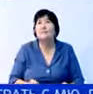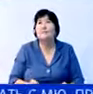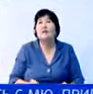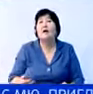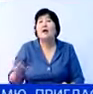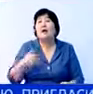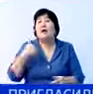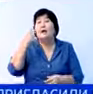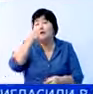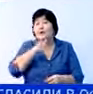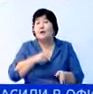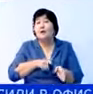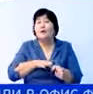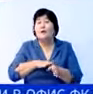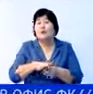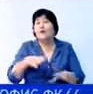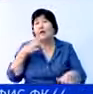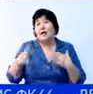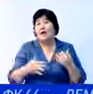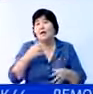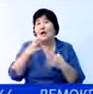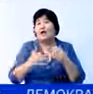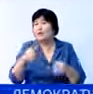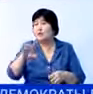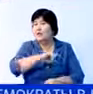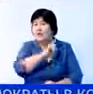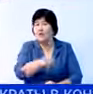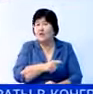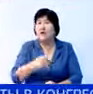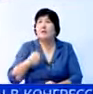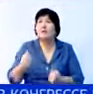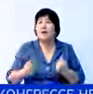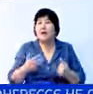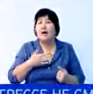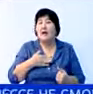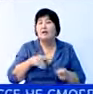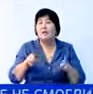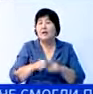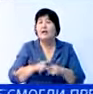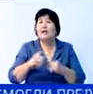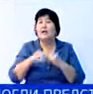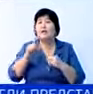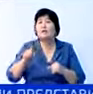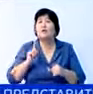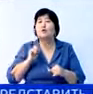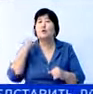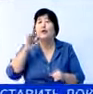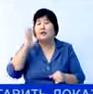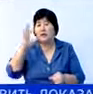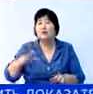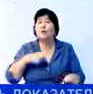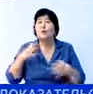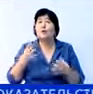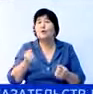«Мы целый год готовились к Алем Барысы. Соперники были сильные. Мотивировал себя тем, что от меня мои земляки ждут только победу. Буду дальше